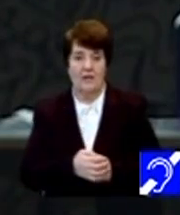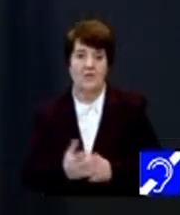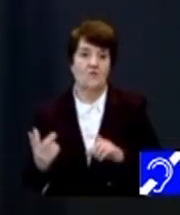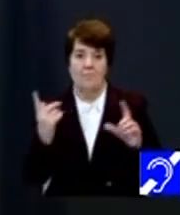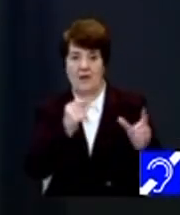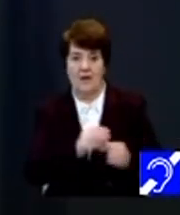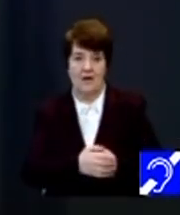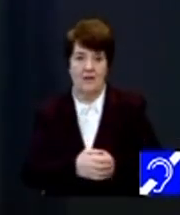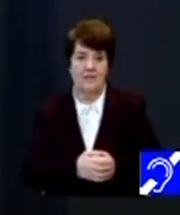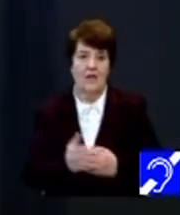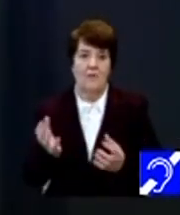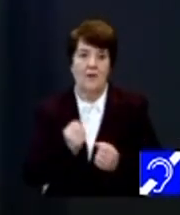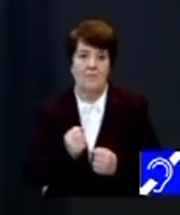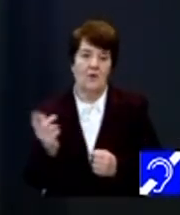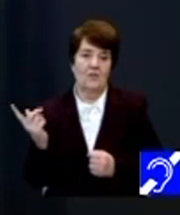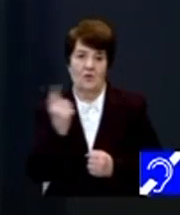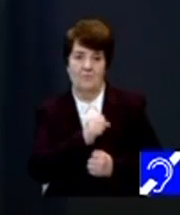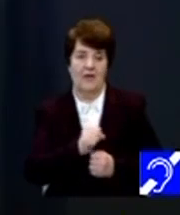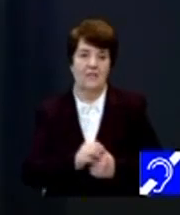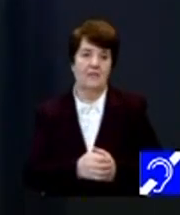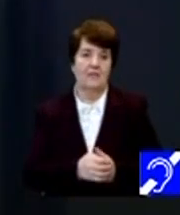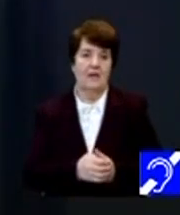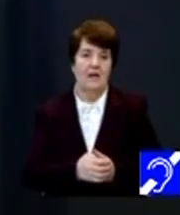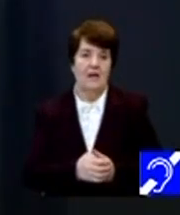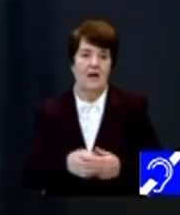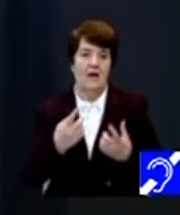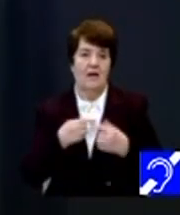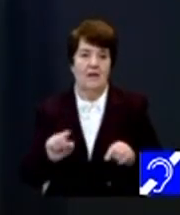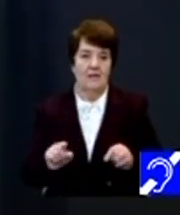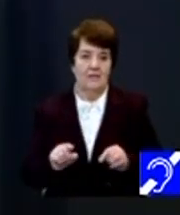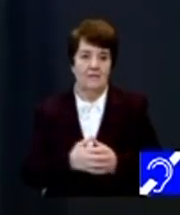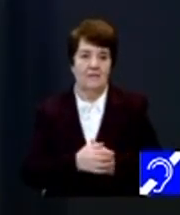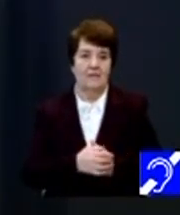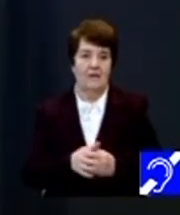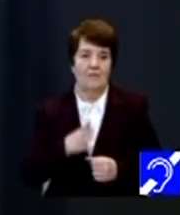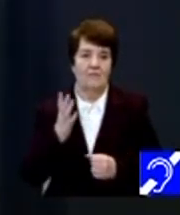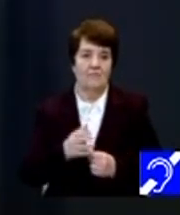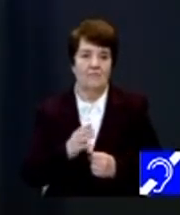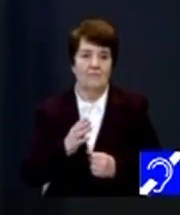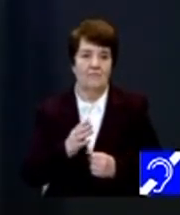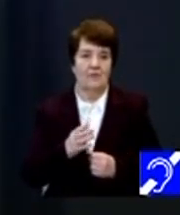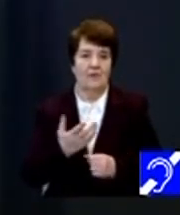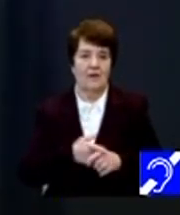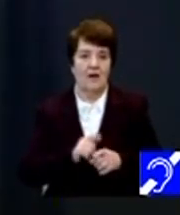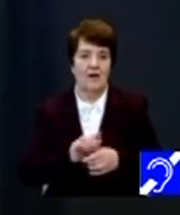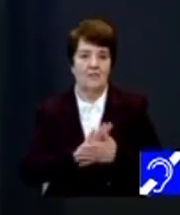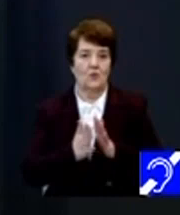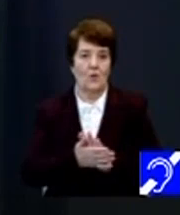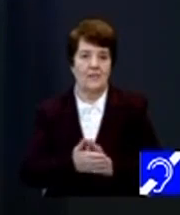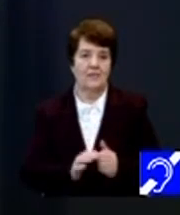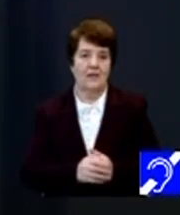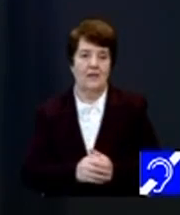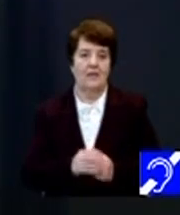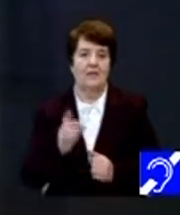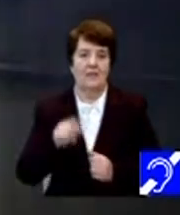ani și am încercat. Mi-am luat sacul și am plecat. Inițial cu gândul că o să stau puțin, văd care e